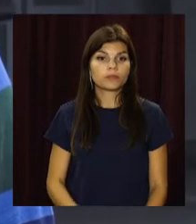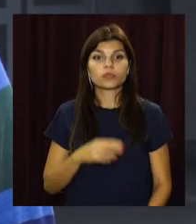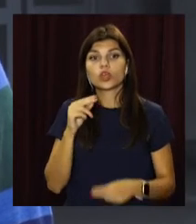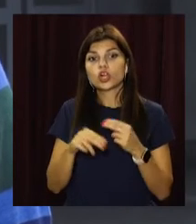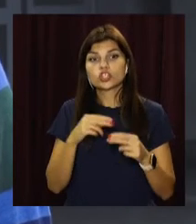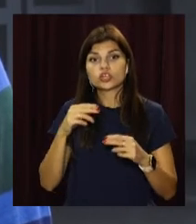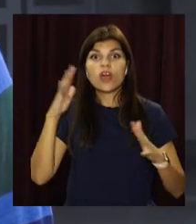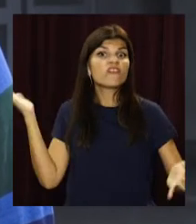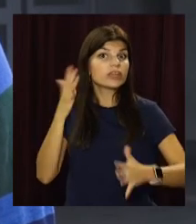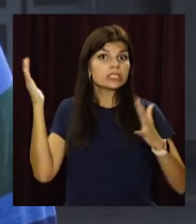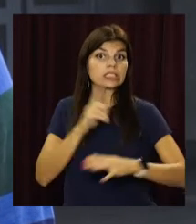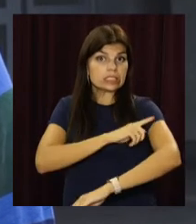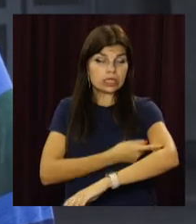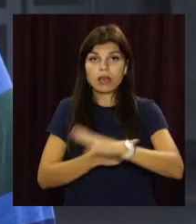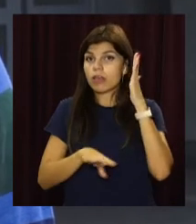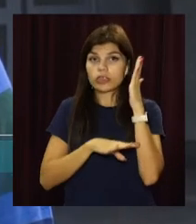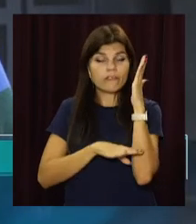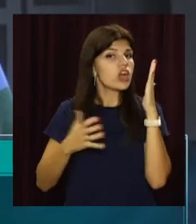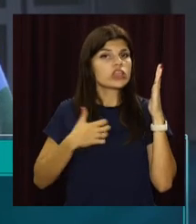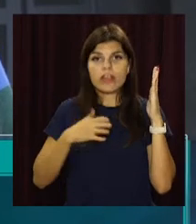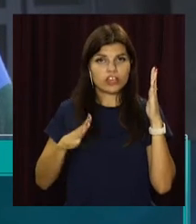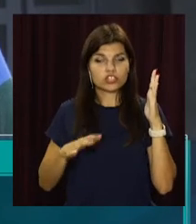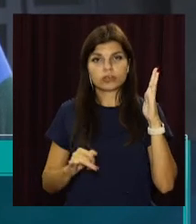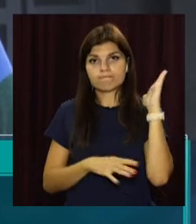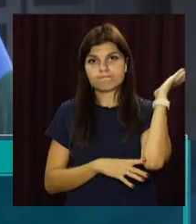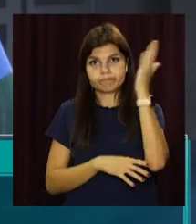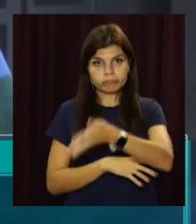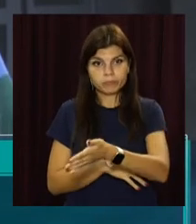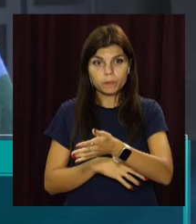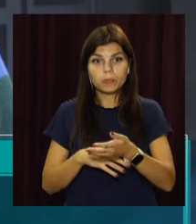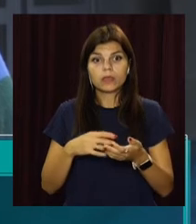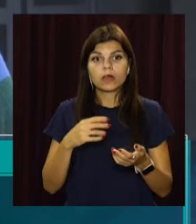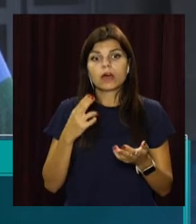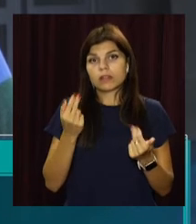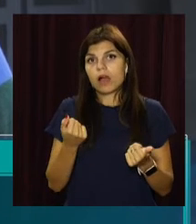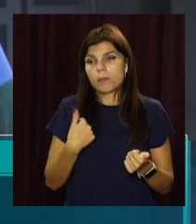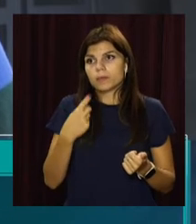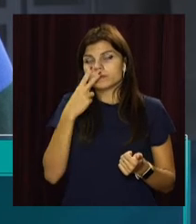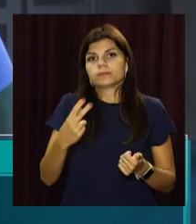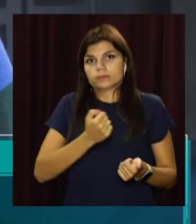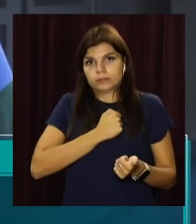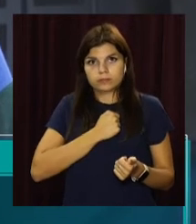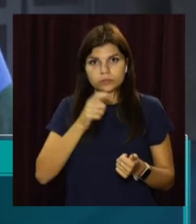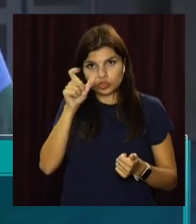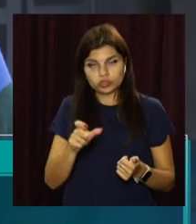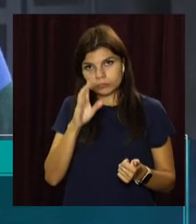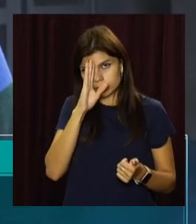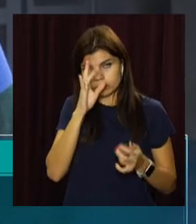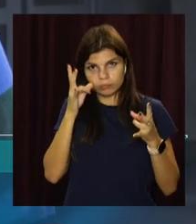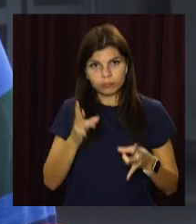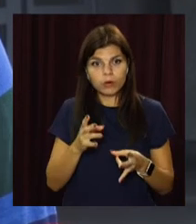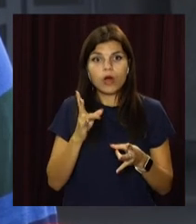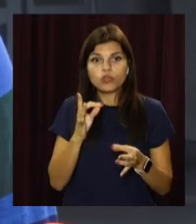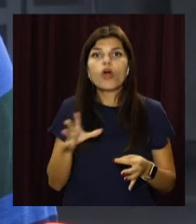Через потужні пориви вітру дерево не витримало. Ми, звичайно, шкодуємо про те, що трапилося, але